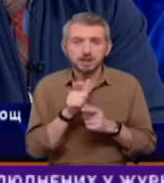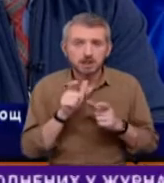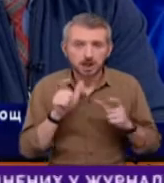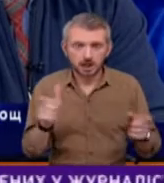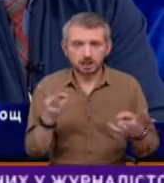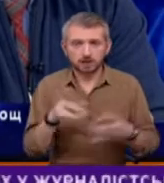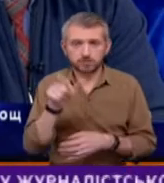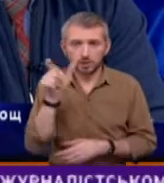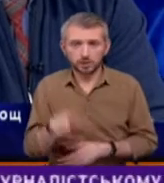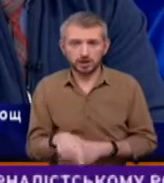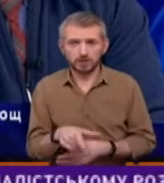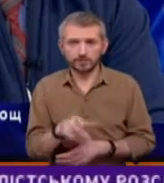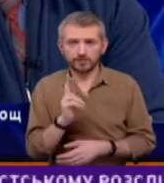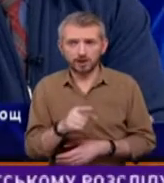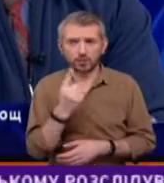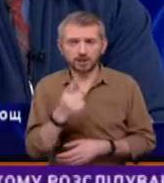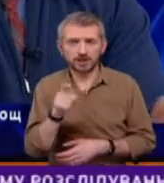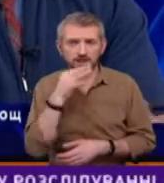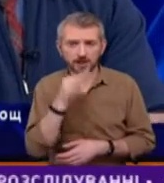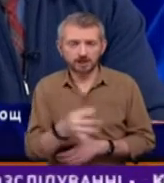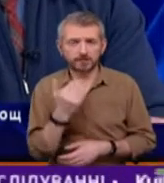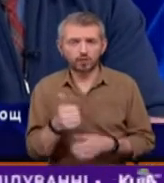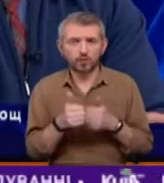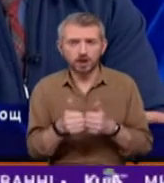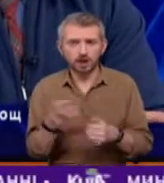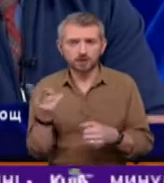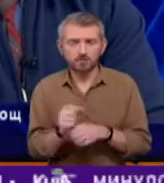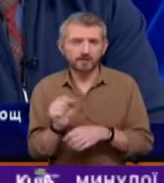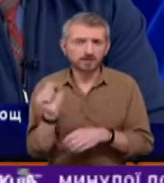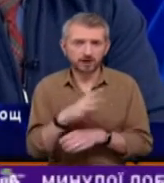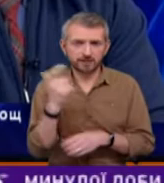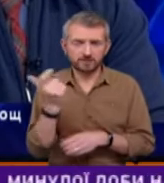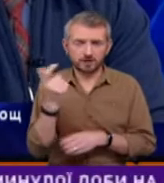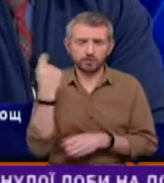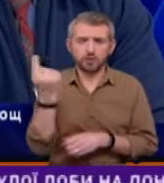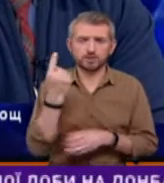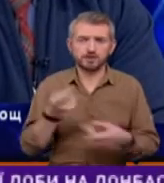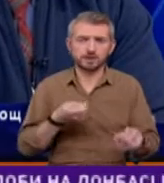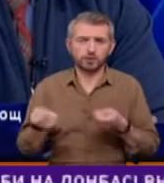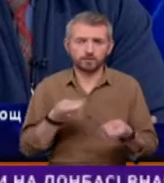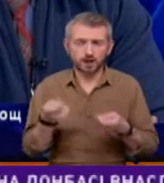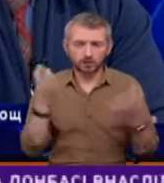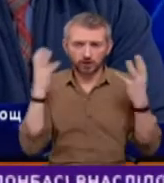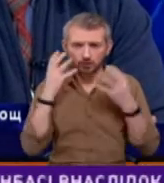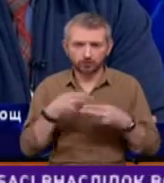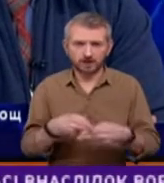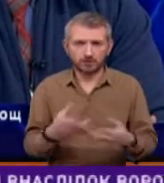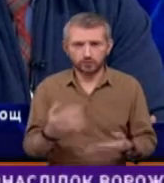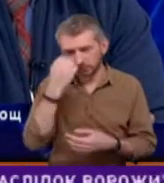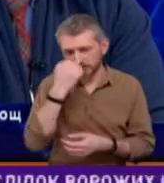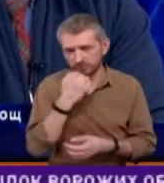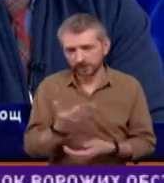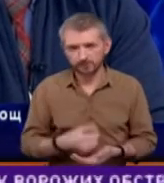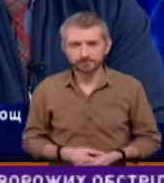треба людину, як один сказав, його колега, відправити в Харківську область, керувати радіостанцією. Спасибі